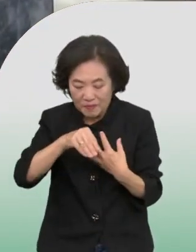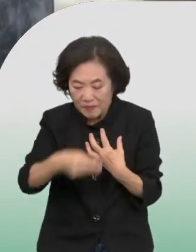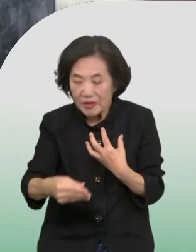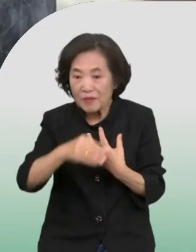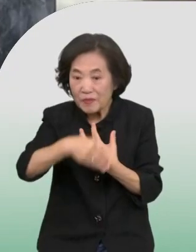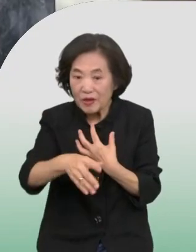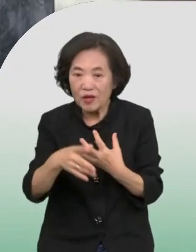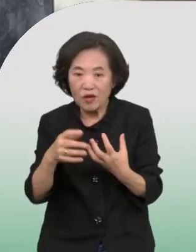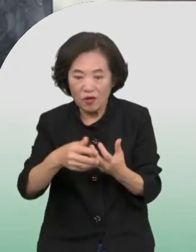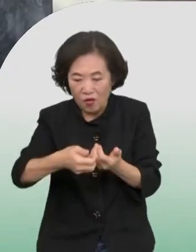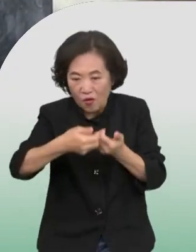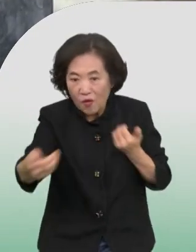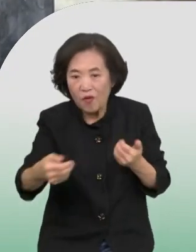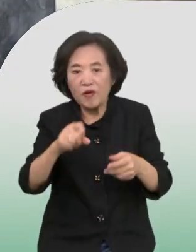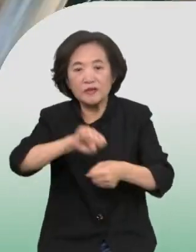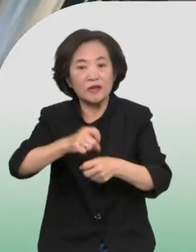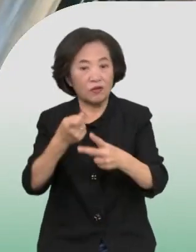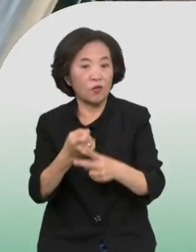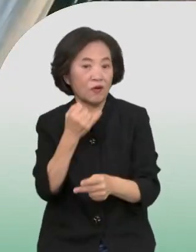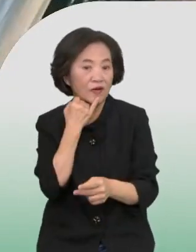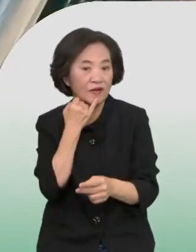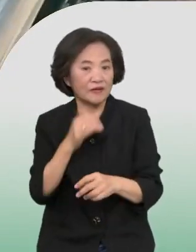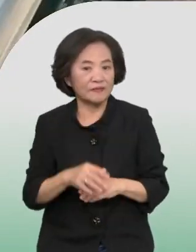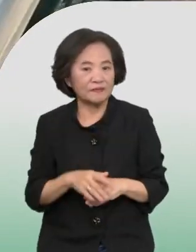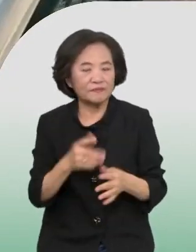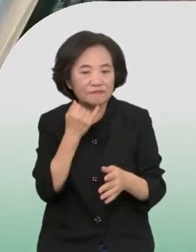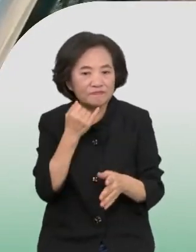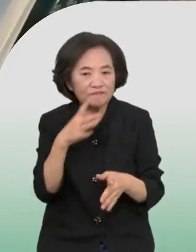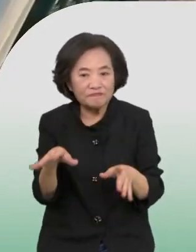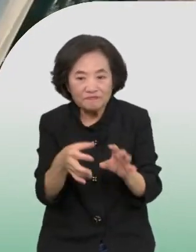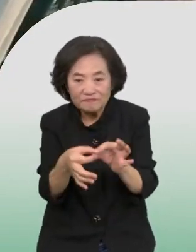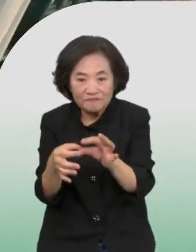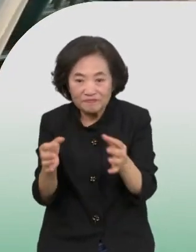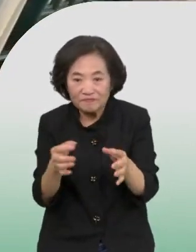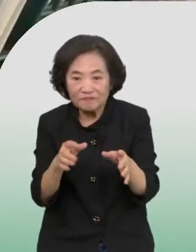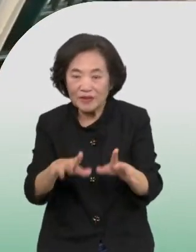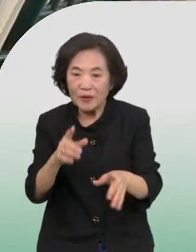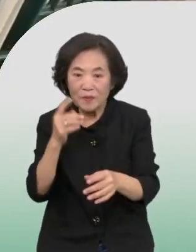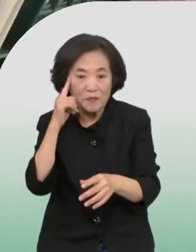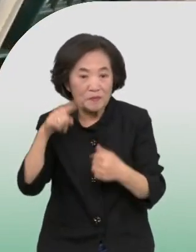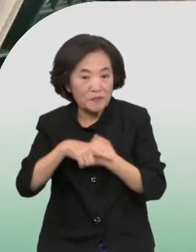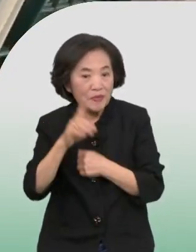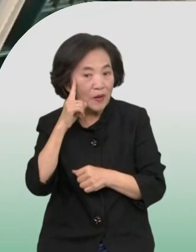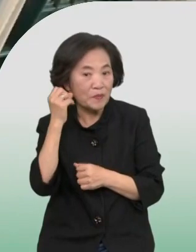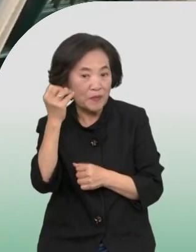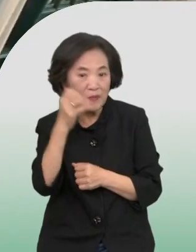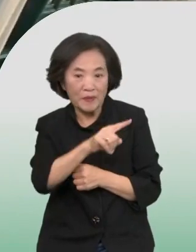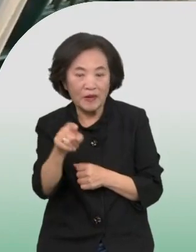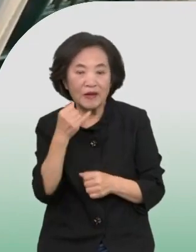有工业的分别加工利用，上网开发相关产品来建立提供